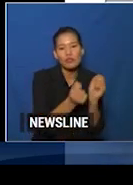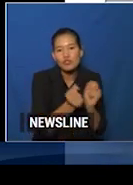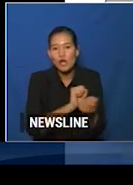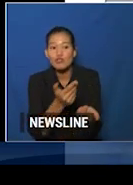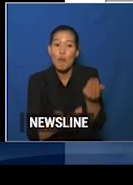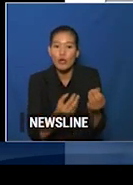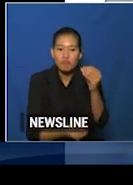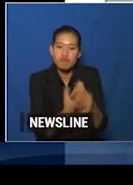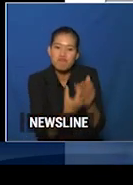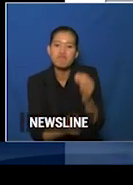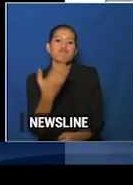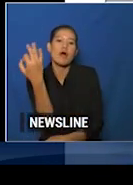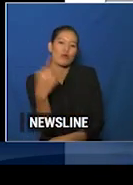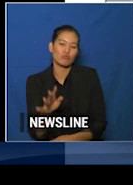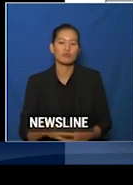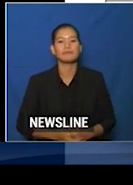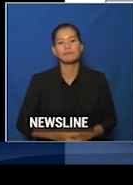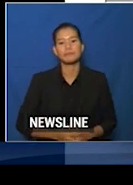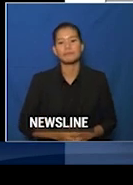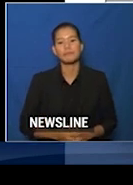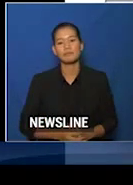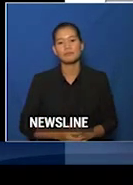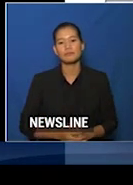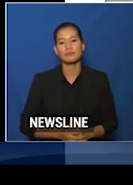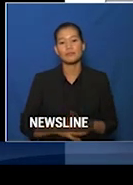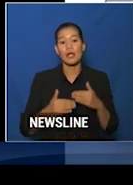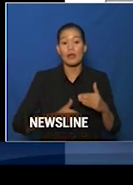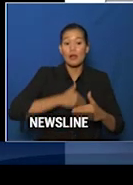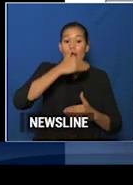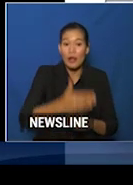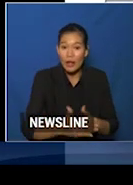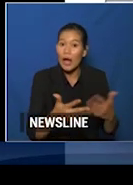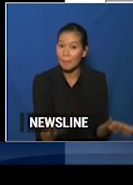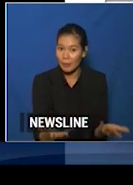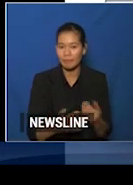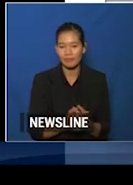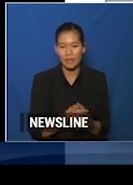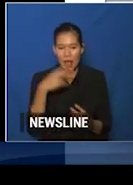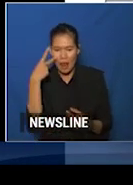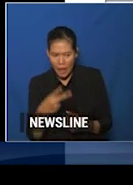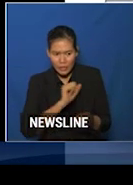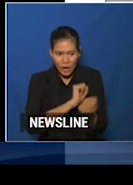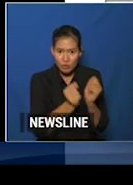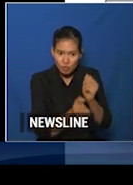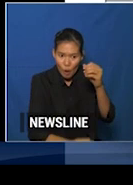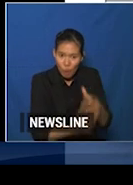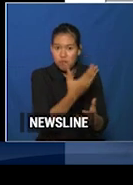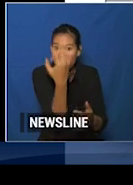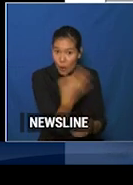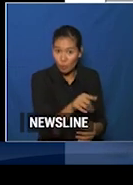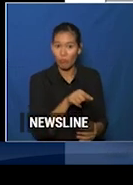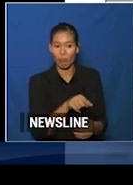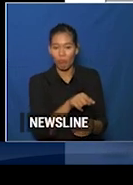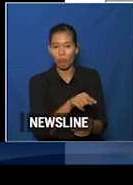atau yang sudah pasti positif tengah masyarakat Hai langkah selanjutnya dari kemudian didapatkannya kasus positif dari skrining